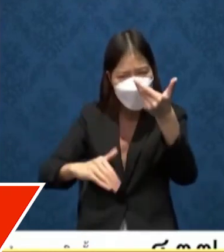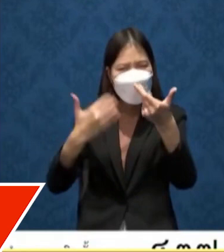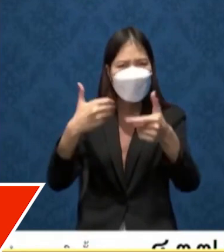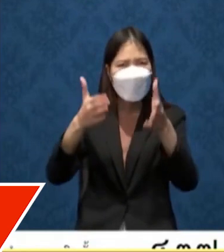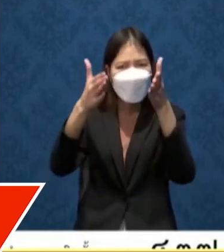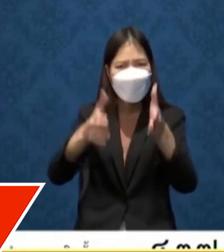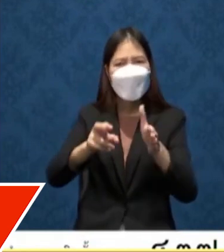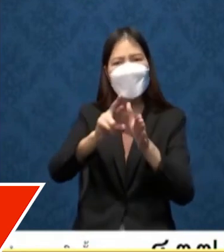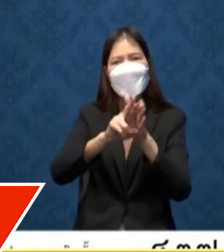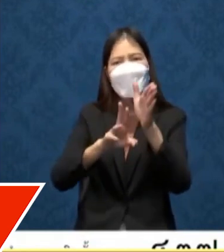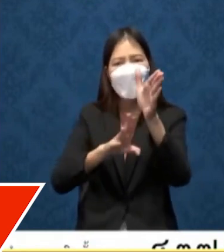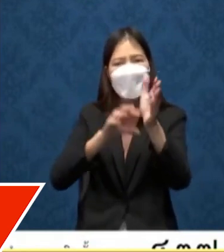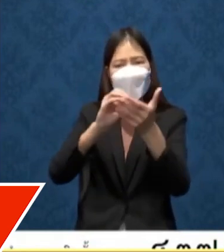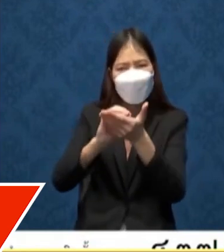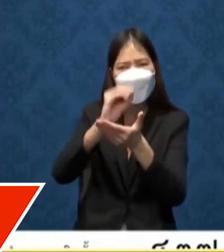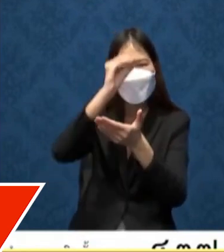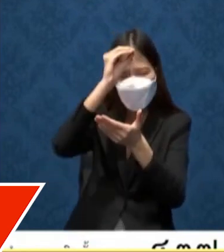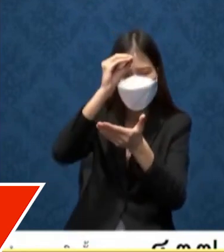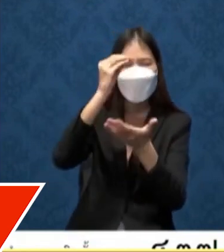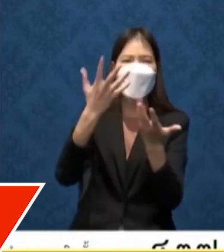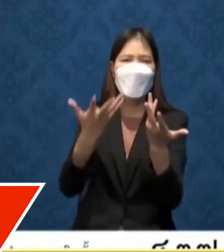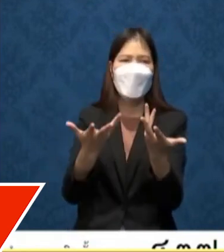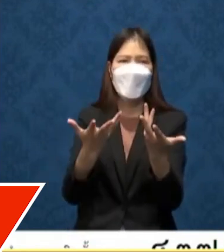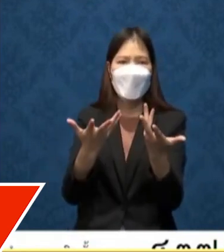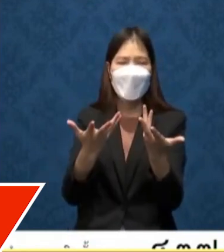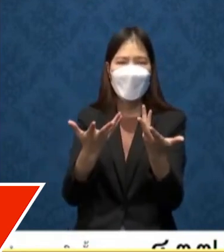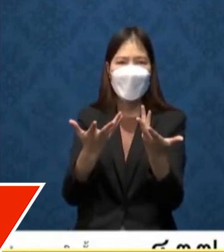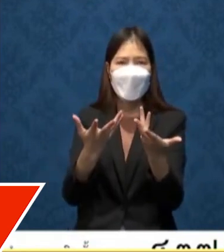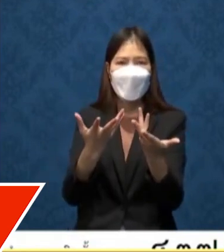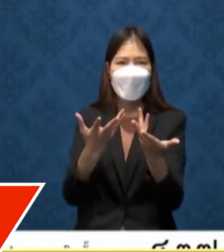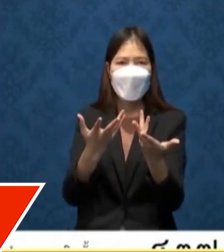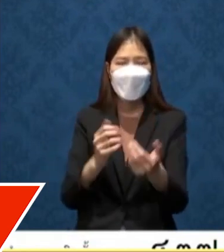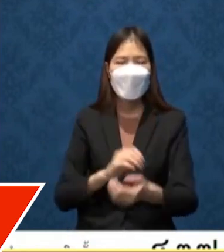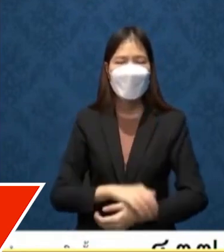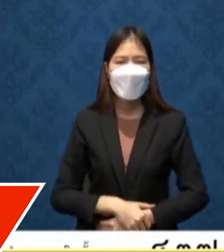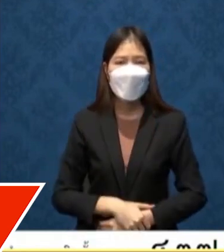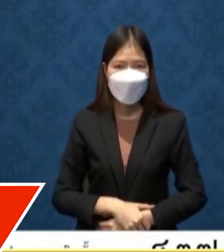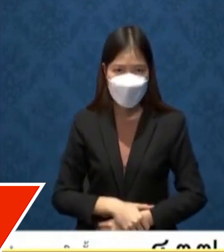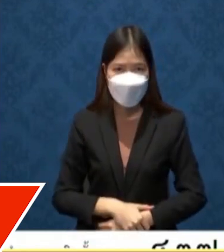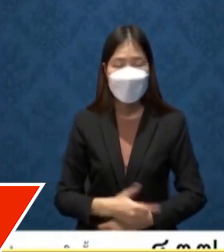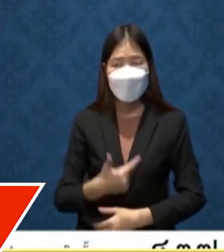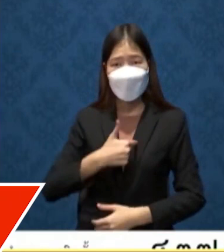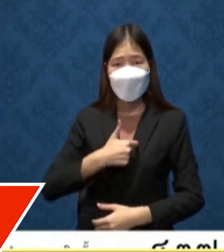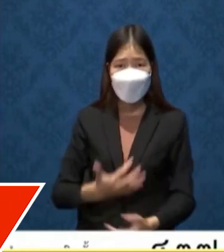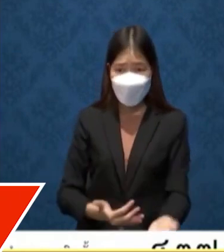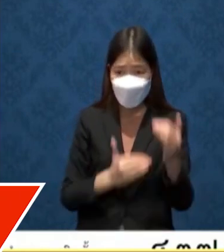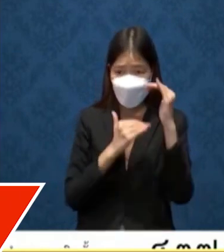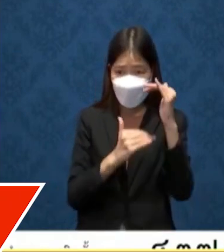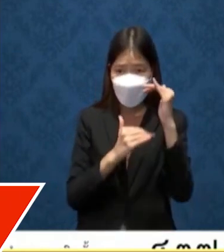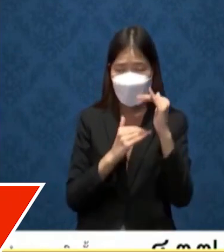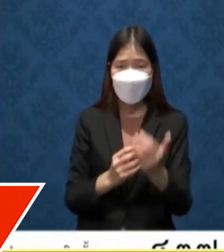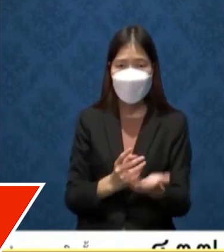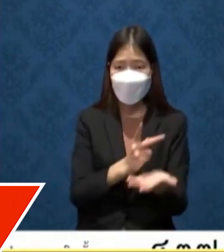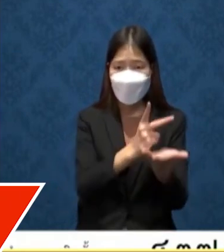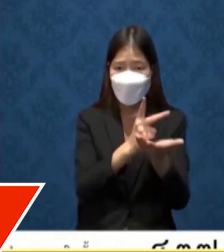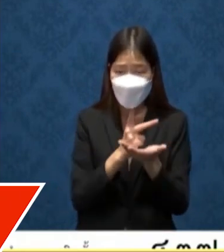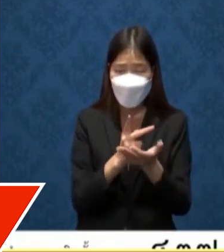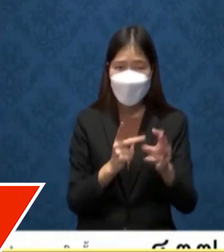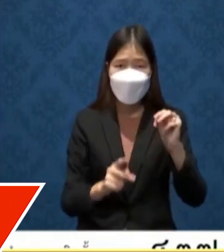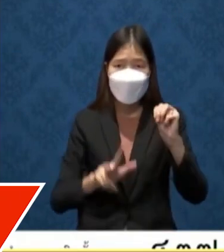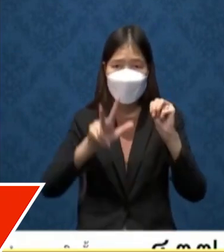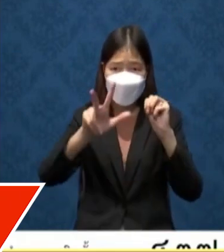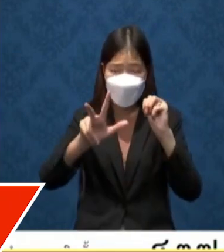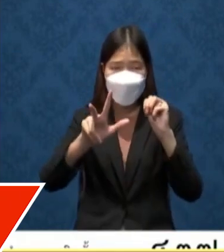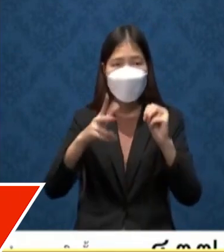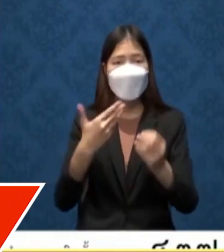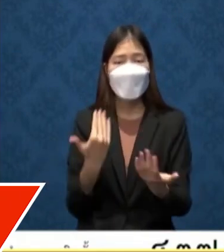ออกจากระบบการศึกษาได้ไม่มากก็น้อยเลยครับแต่ในทางกลับกันหากเรากำหนดให้เพียงผู้กู้ตามอนุมาตรา3มีสิทธิ์ได้รับทุน